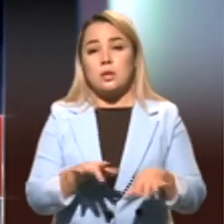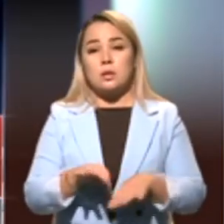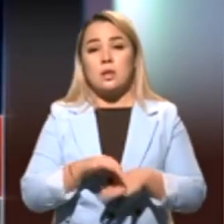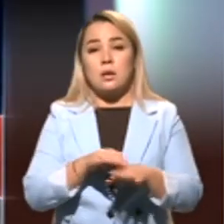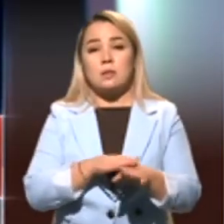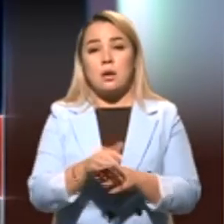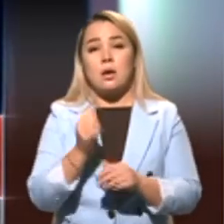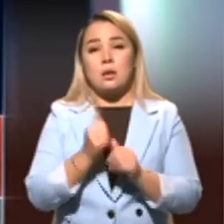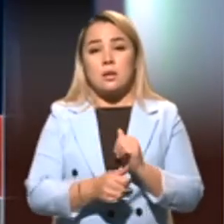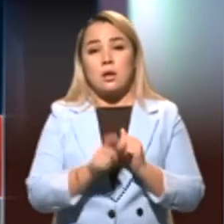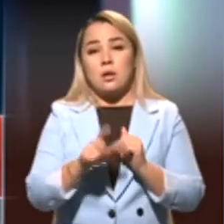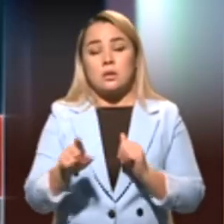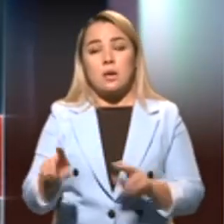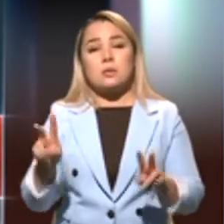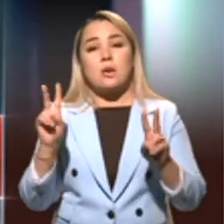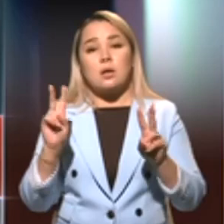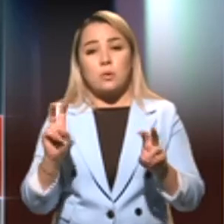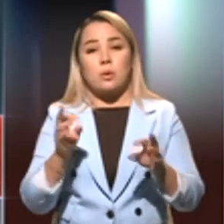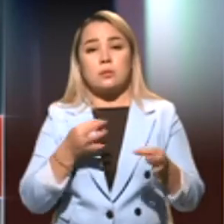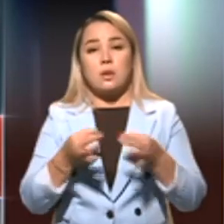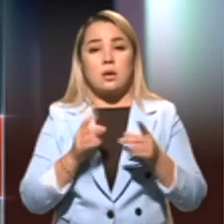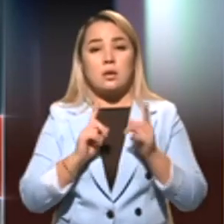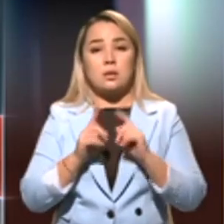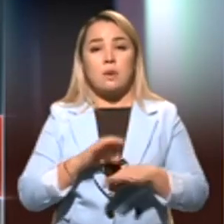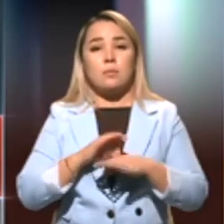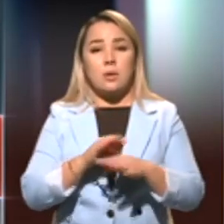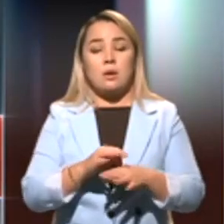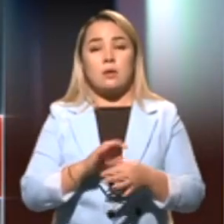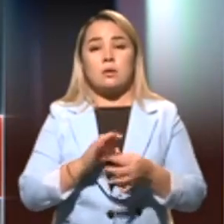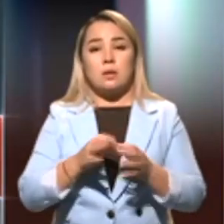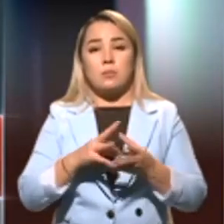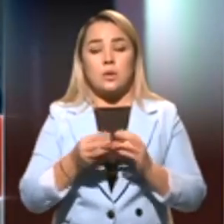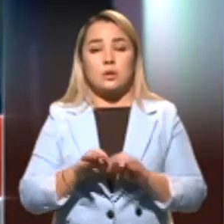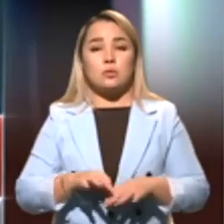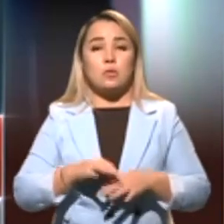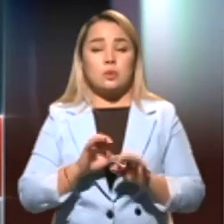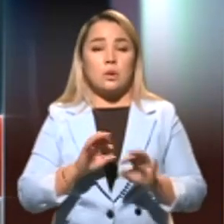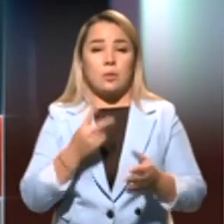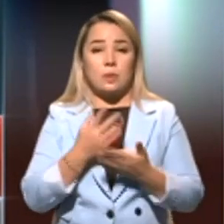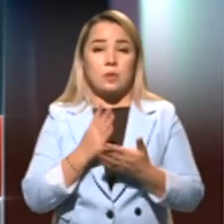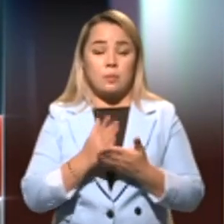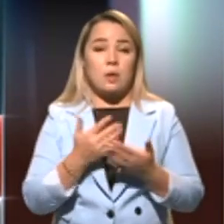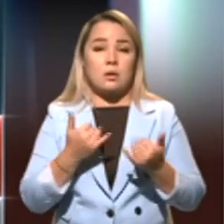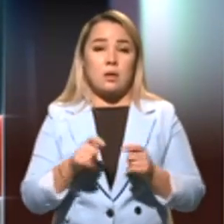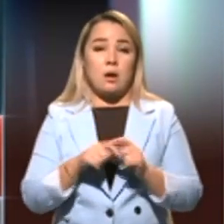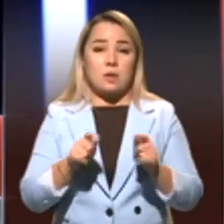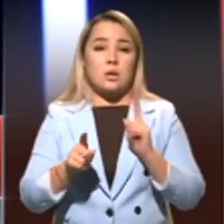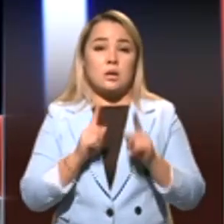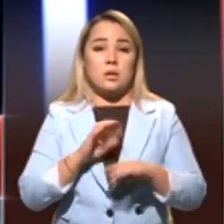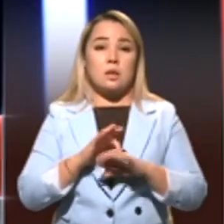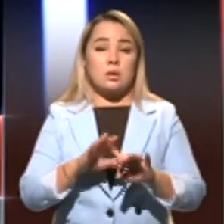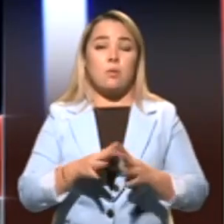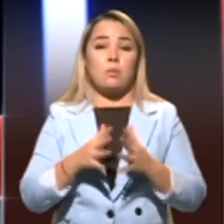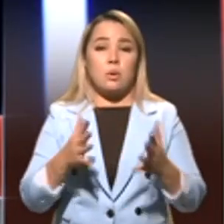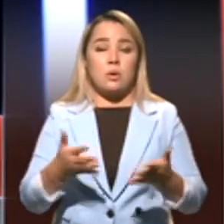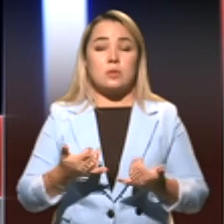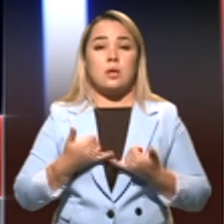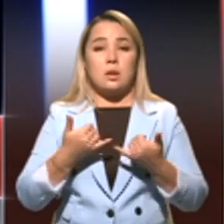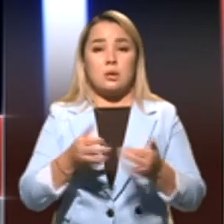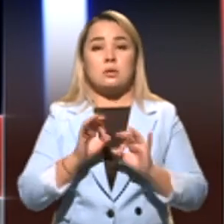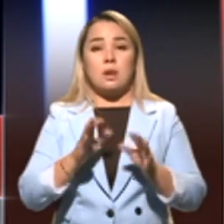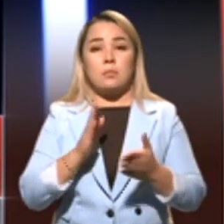кезде әркім өзінің теологиялық жаңағы іліміне сәйкес оған амал қылады. Бірақ негізгі құндылық ашық талқылағанның өзі зор мәртебе ғой. Иә,